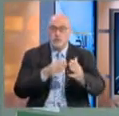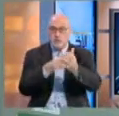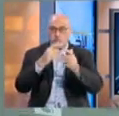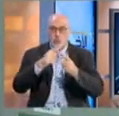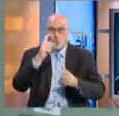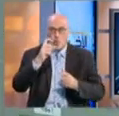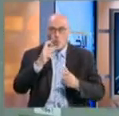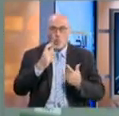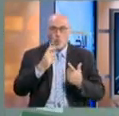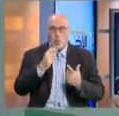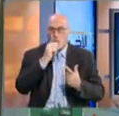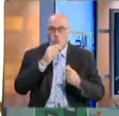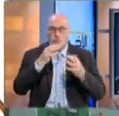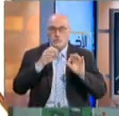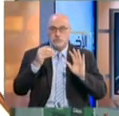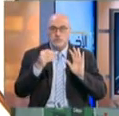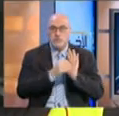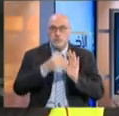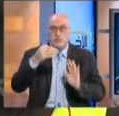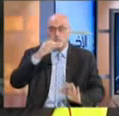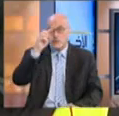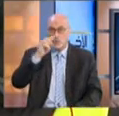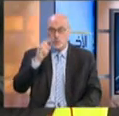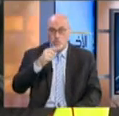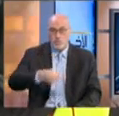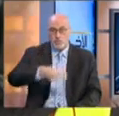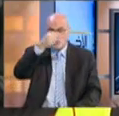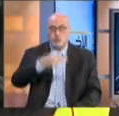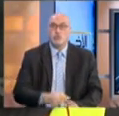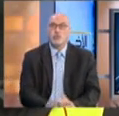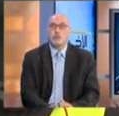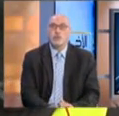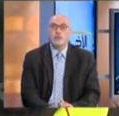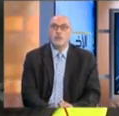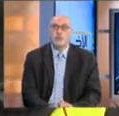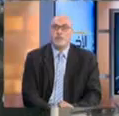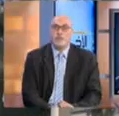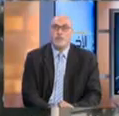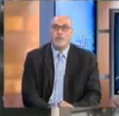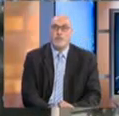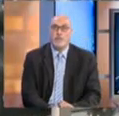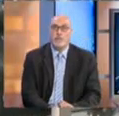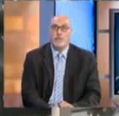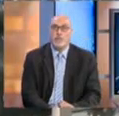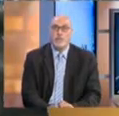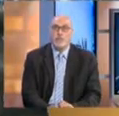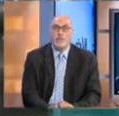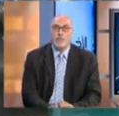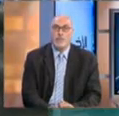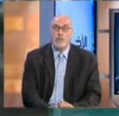الصالحة للشرب بعشرة آلاف متر مكعب يوميا. كمية 23 ألف متر مكعب في اليوم